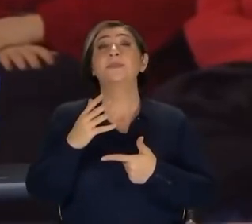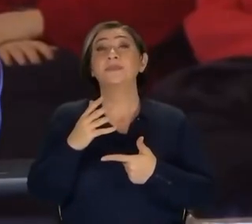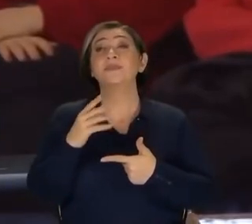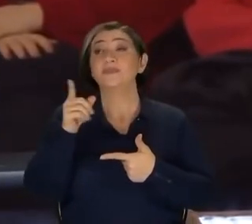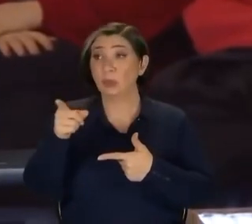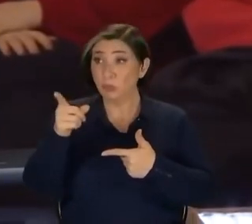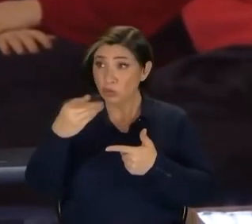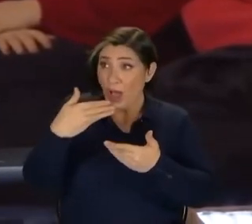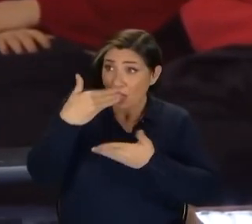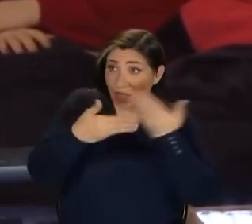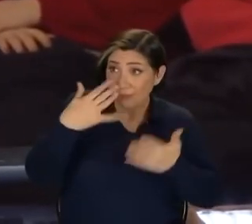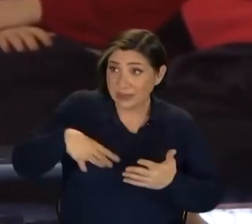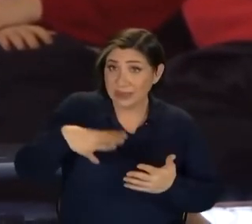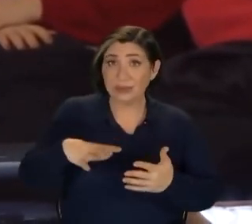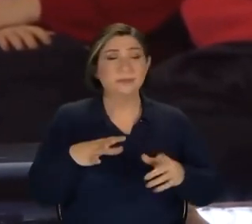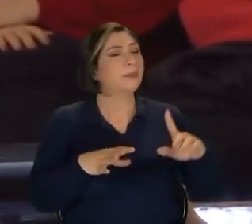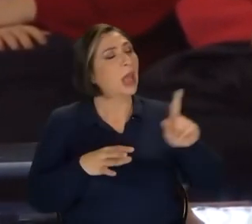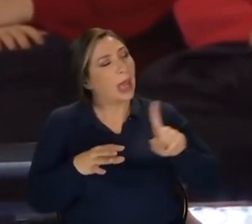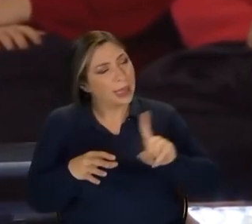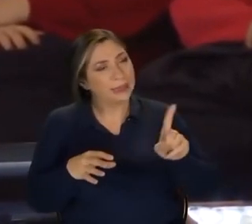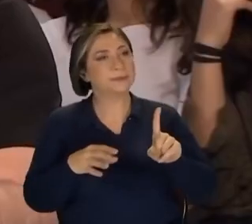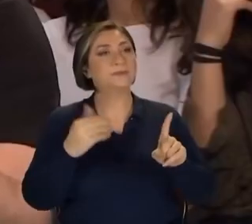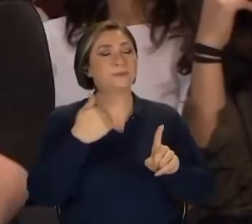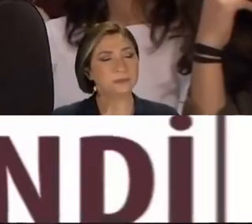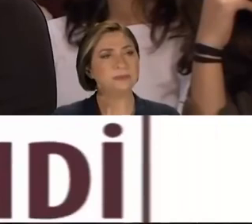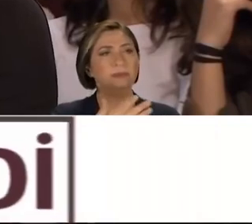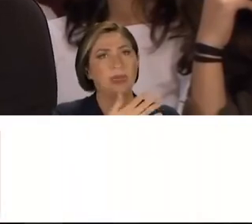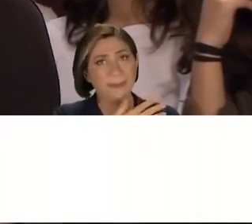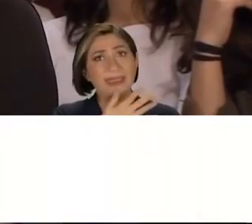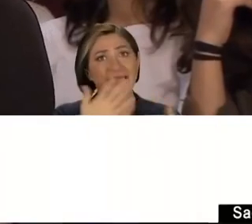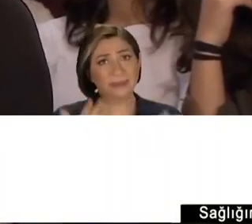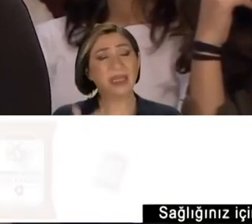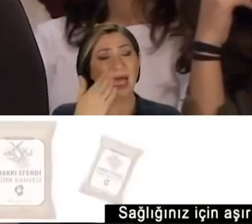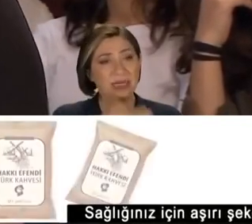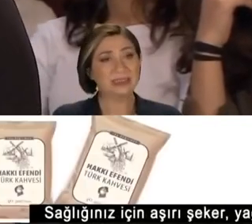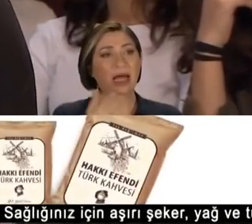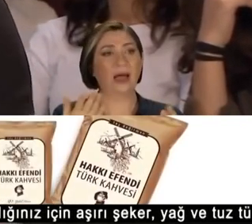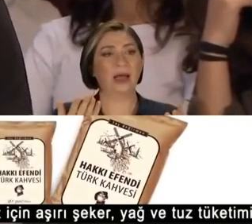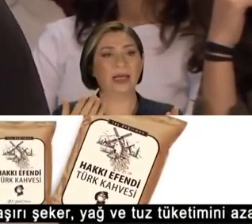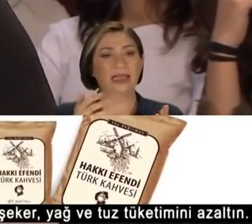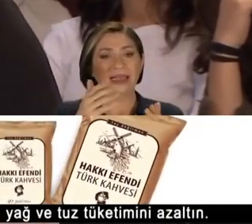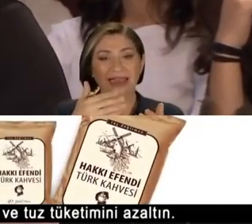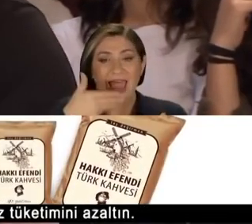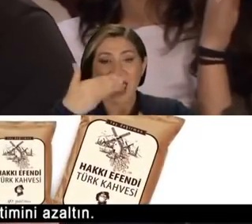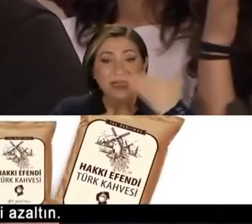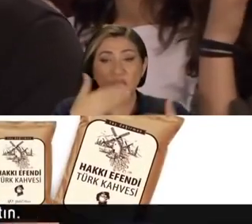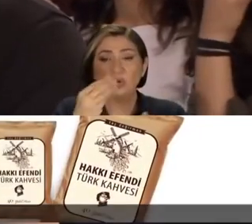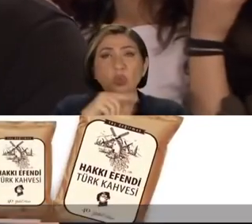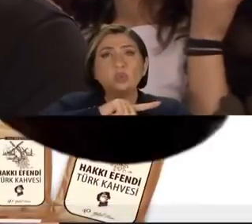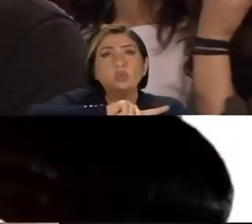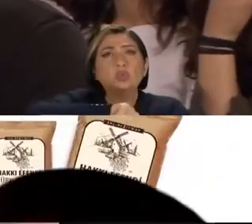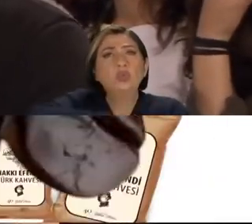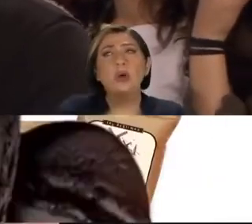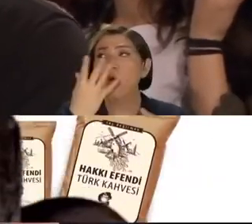kara ya sen bunu mu kastettin? Hayır. Bu bir yani bizim bildiğimiz aslında zaten tarif olarak çok uzun zamandır